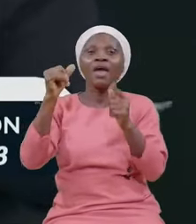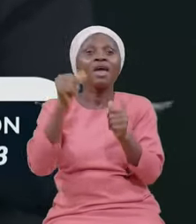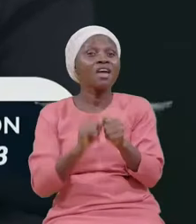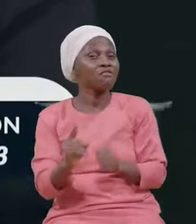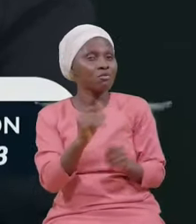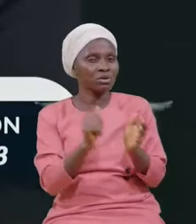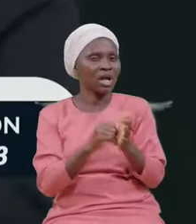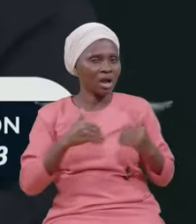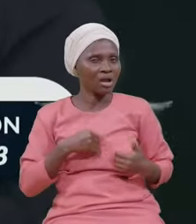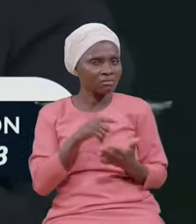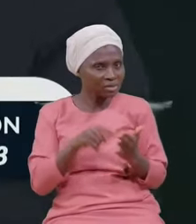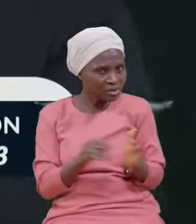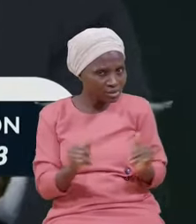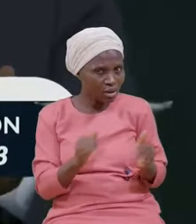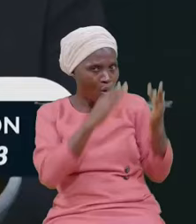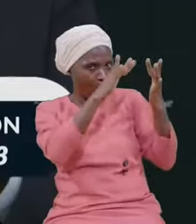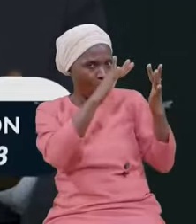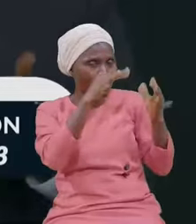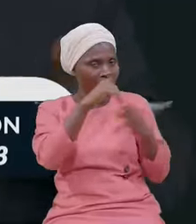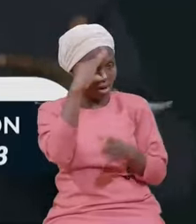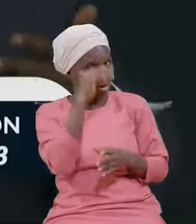a cette espérance en lui,